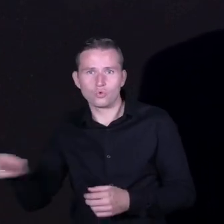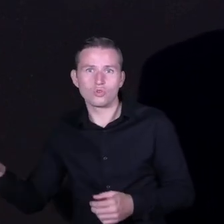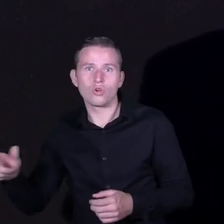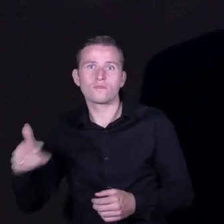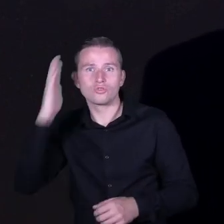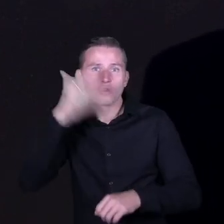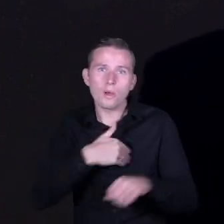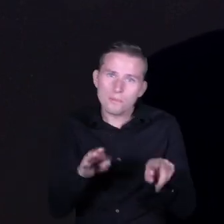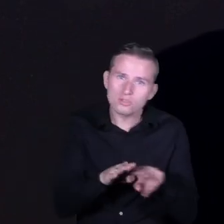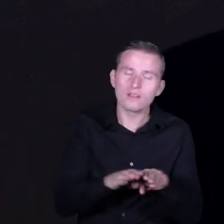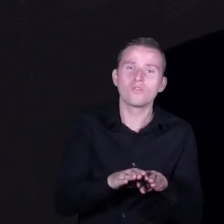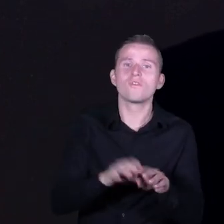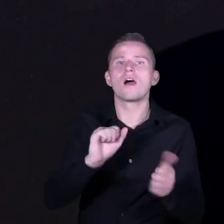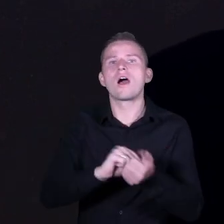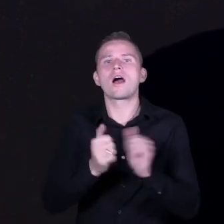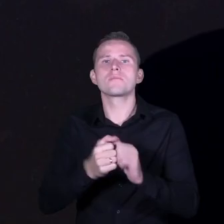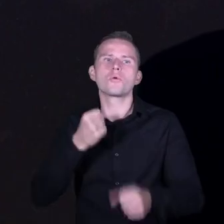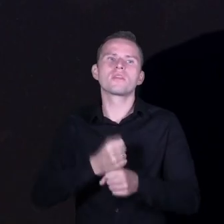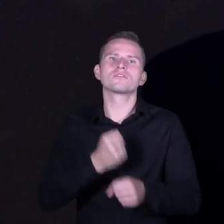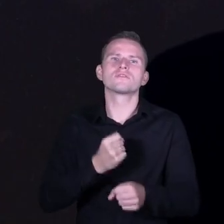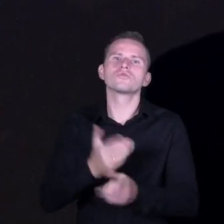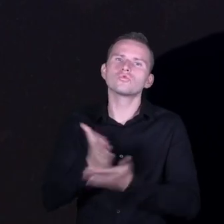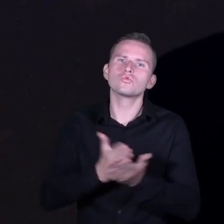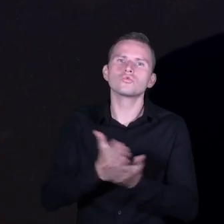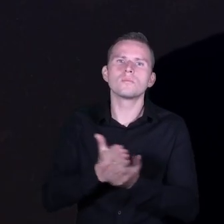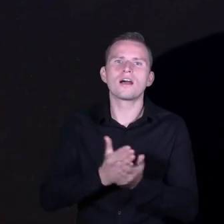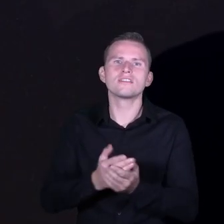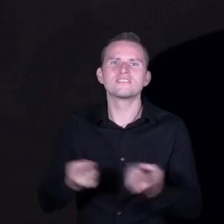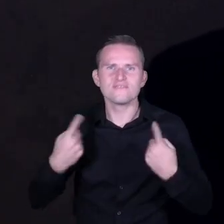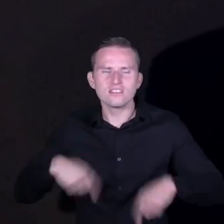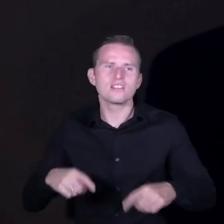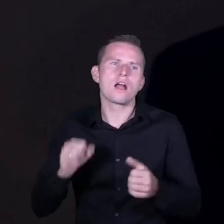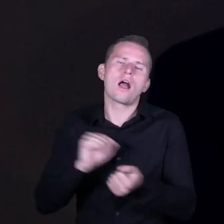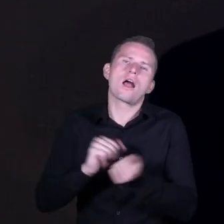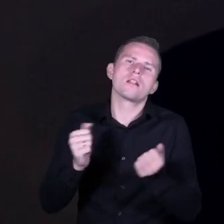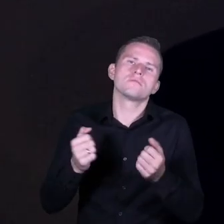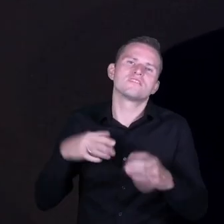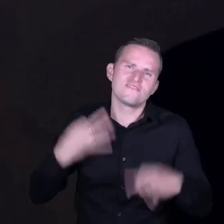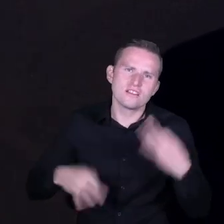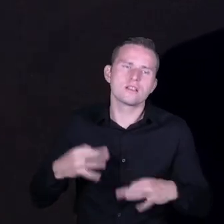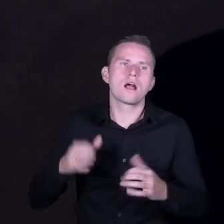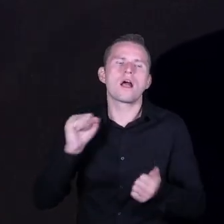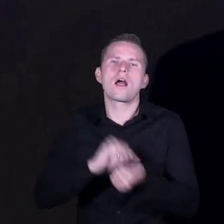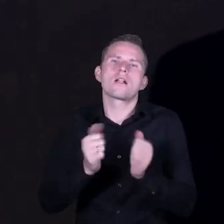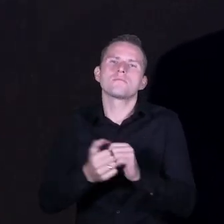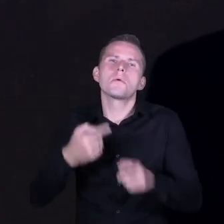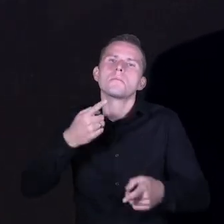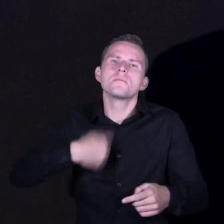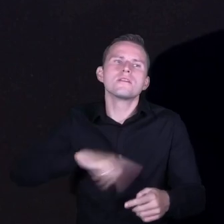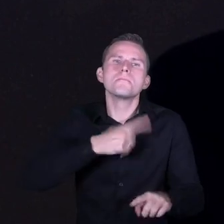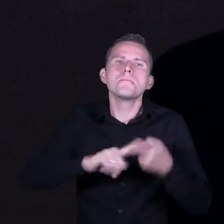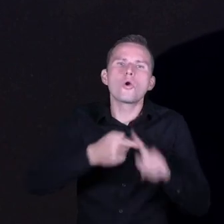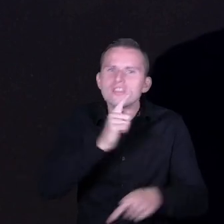jesteśmy pracownikami służby cywilnej, czy prowadzimy biznes, czy jesteśmy politykami. Zatem co resort edukacji będzie